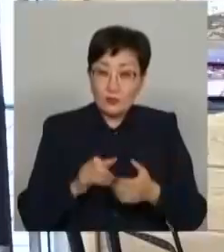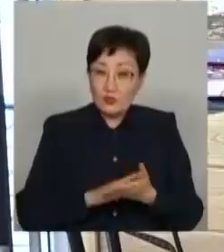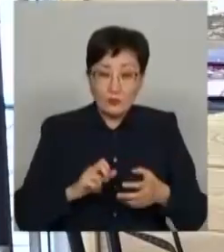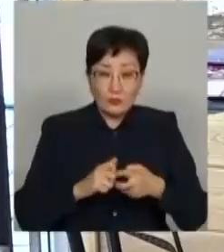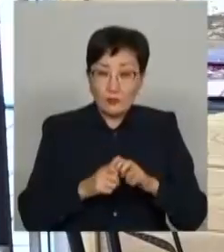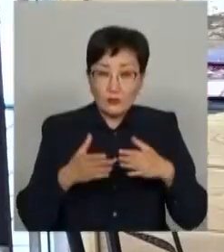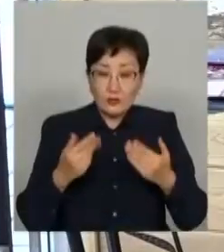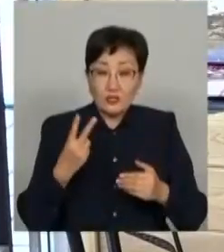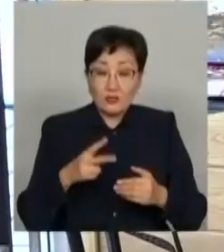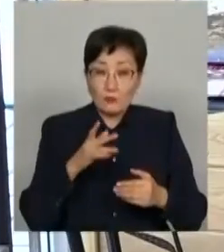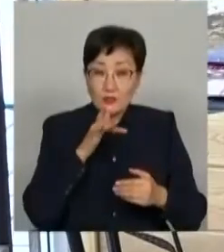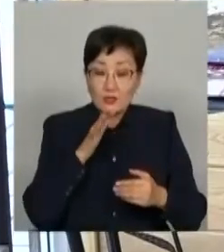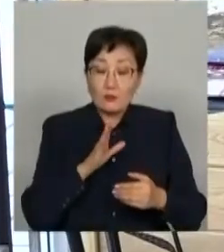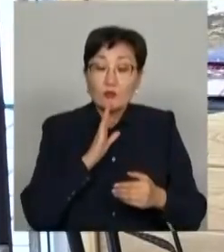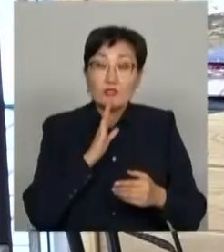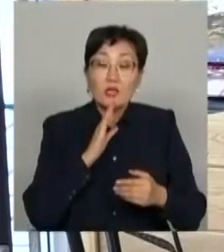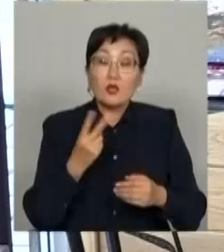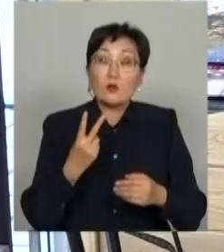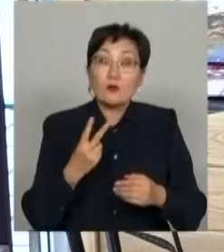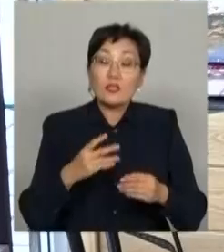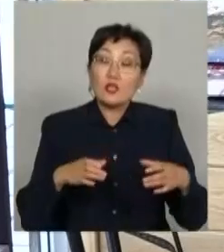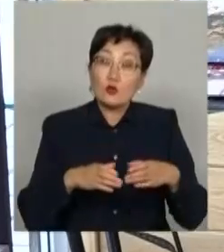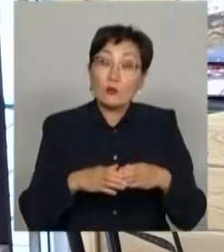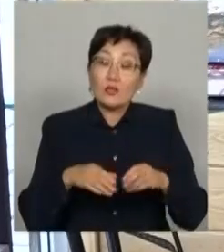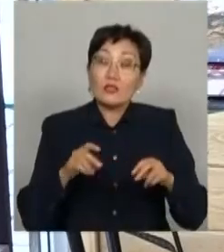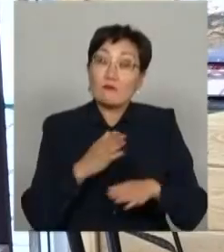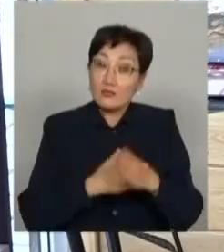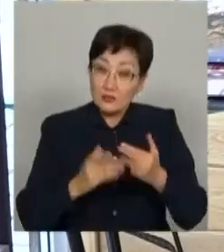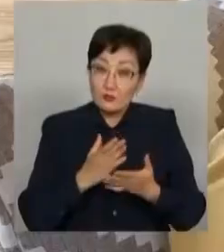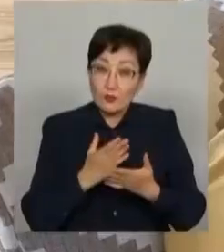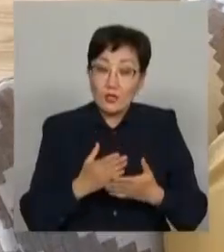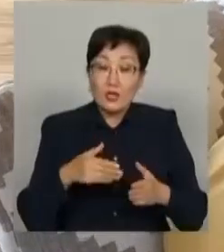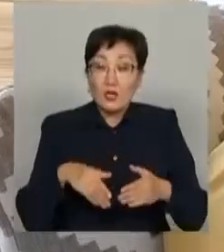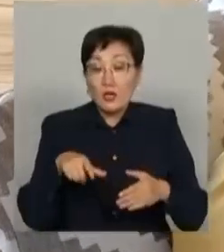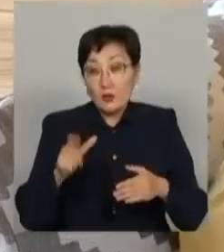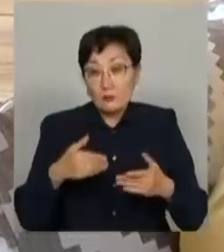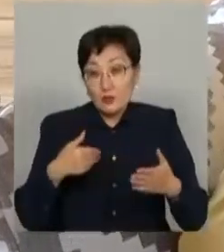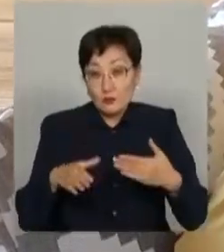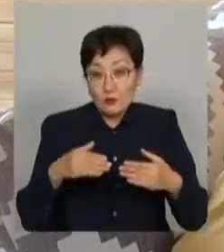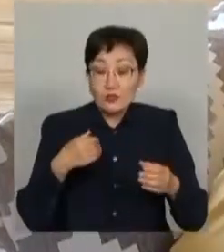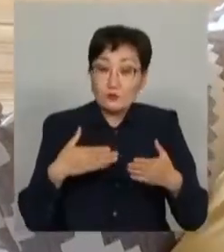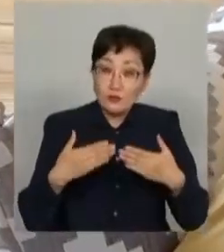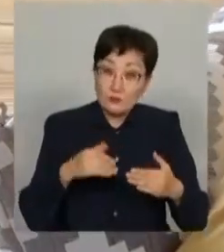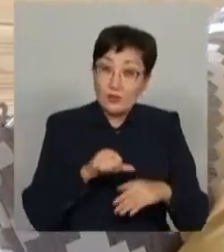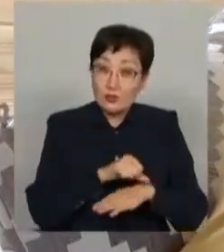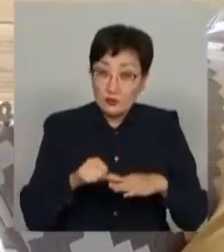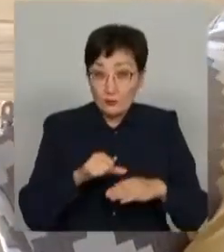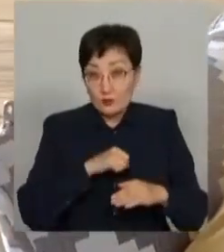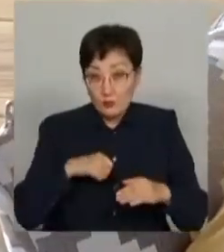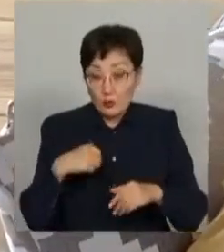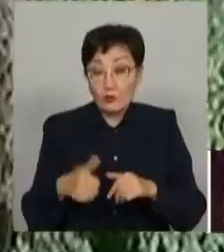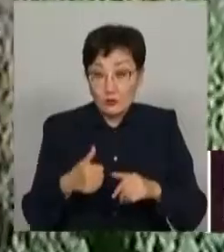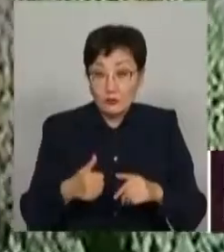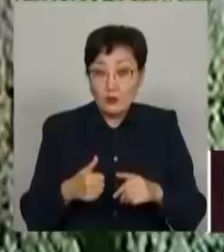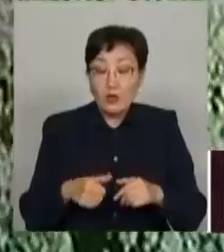келді. 22 жастағы Мақпал 2-ші топтағы мүгедек, бірақ адамдармен еркін сөйлесіп, көшеге өзі барып келіп жүретін дейді